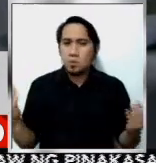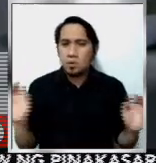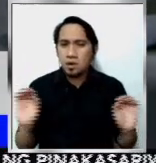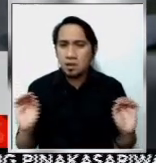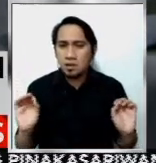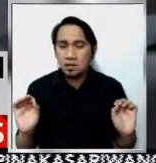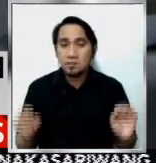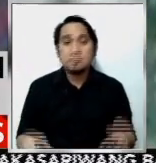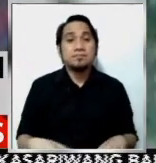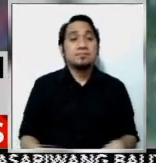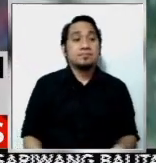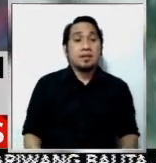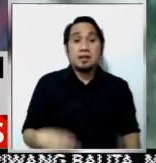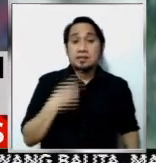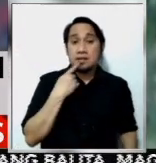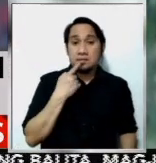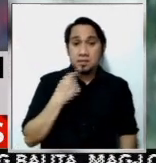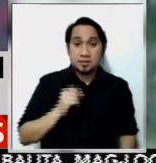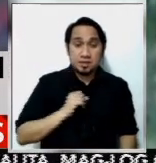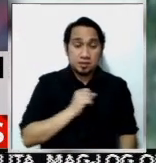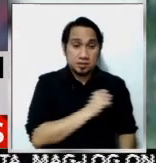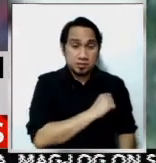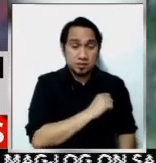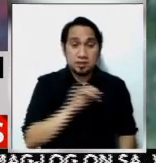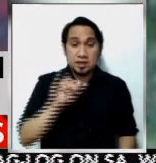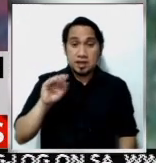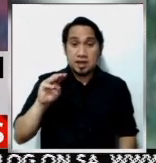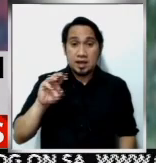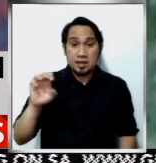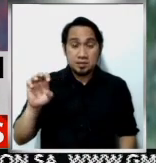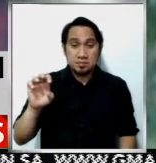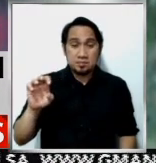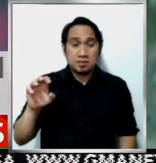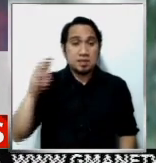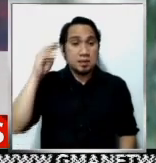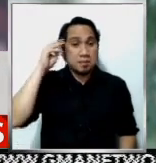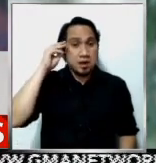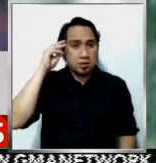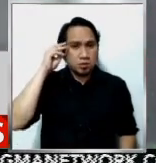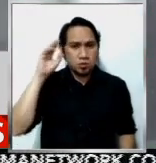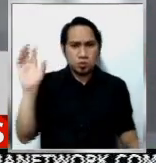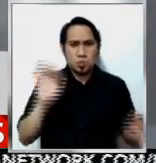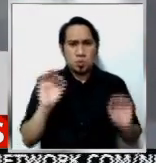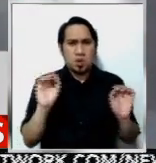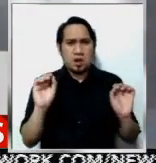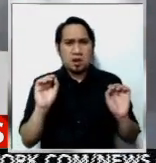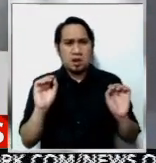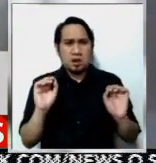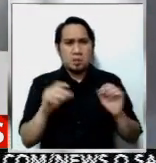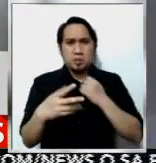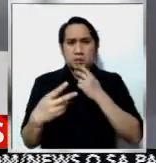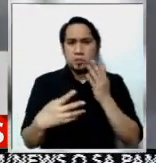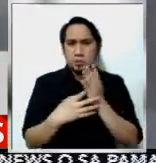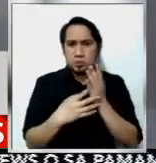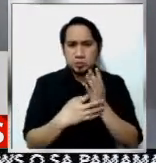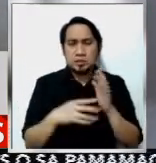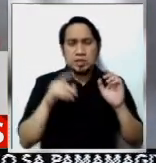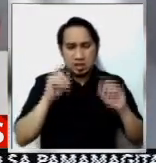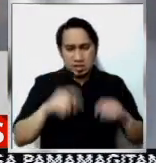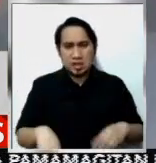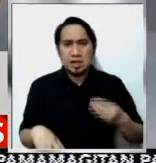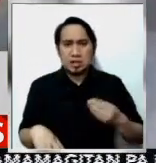ni Senadora Amy Marcos, wala dapat gulangan sa bakuna. Dapat daw mauna ang mga highest risk at hindi yung may